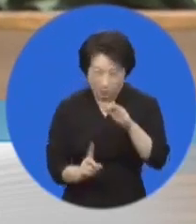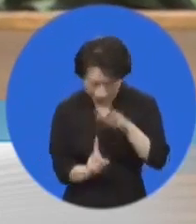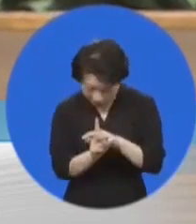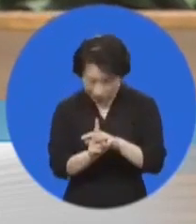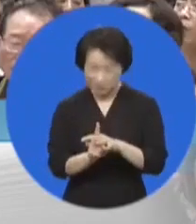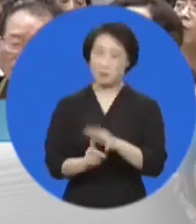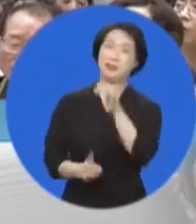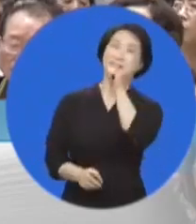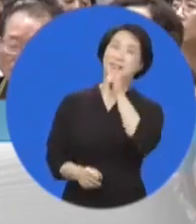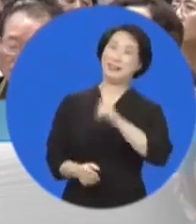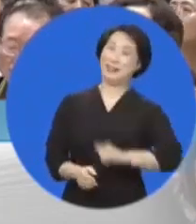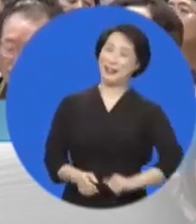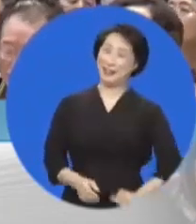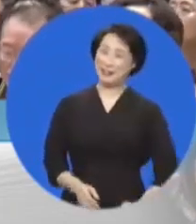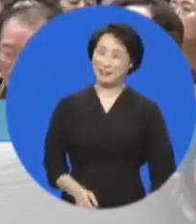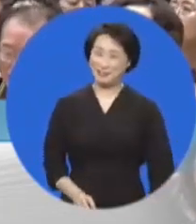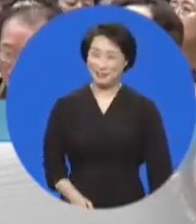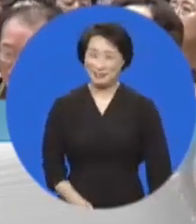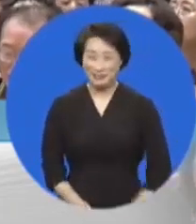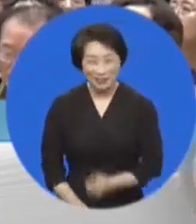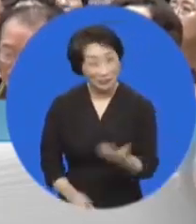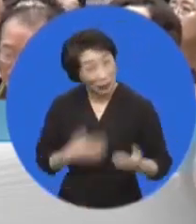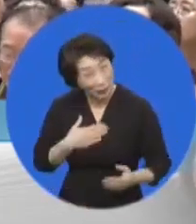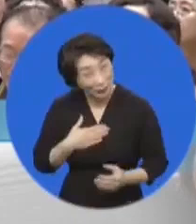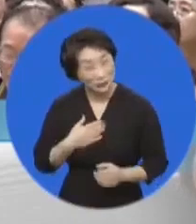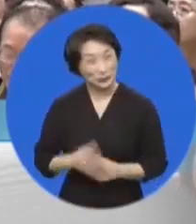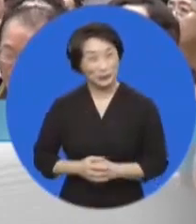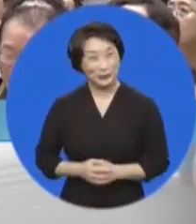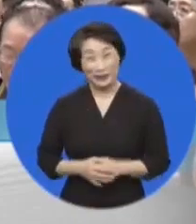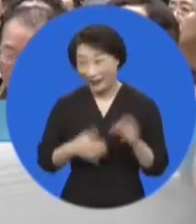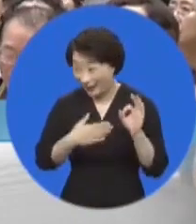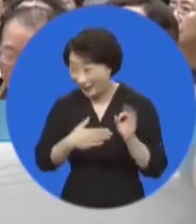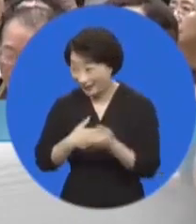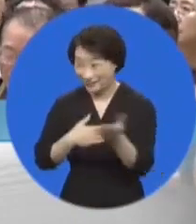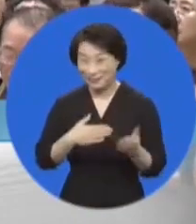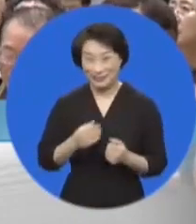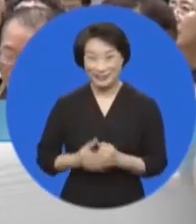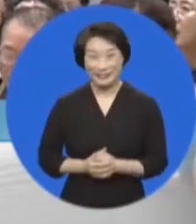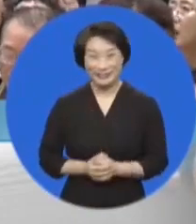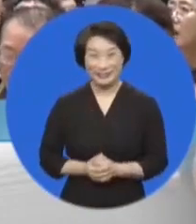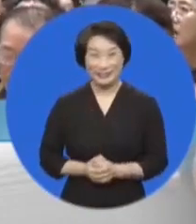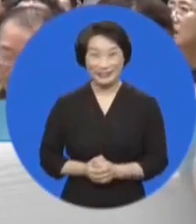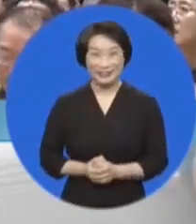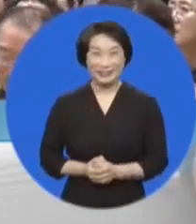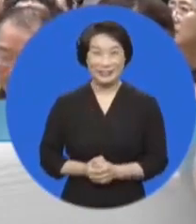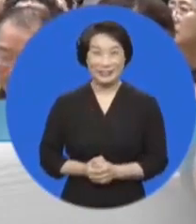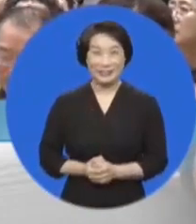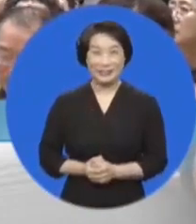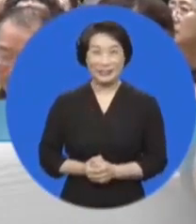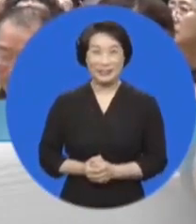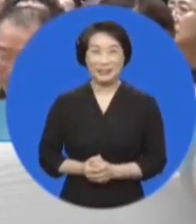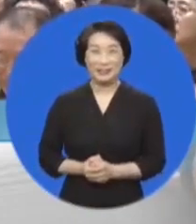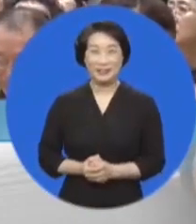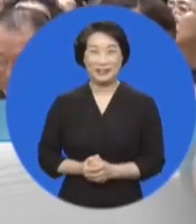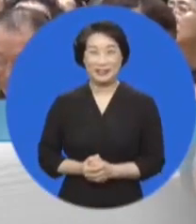하나가 보인다 그 말이요. 보여. 무슨 말인지 이해가 됩니까? 네.